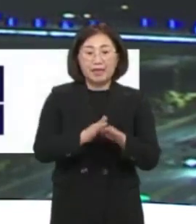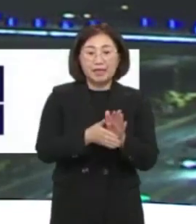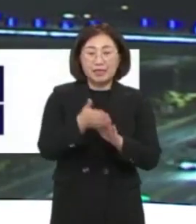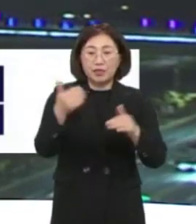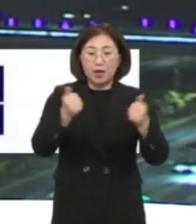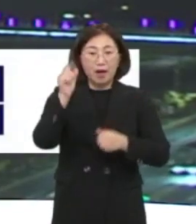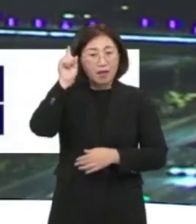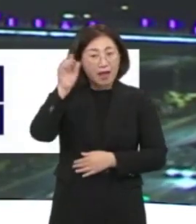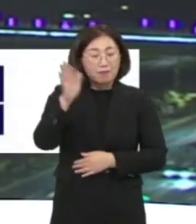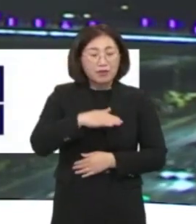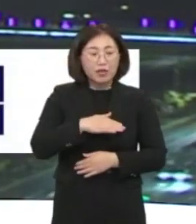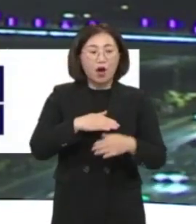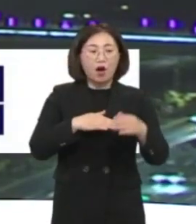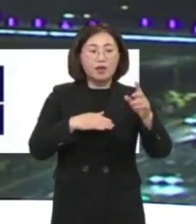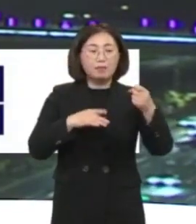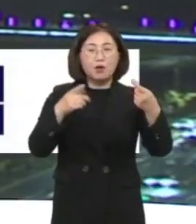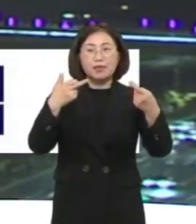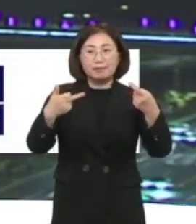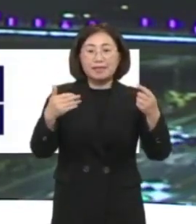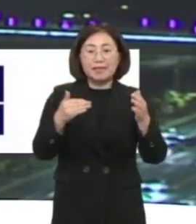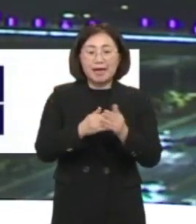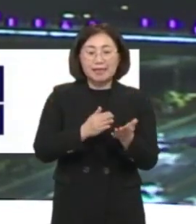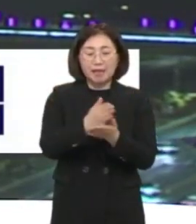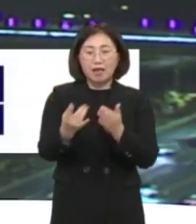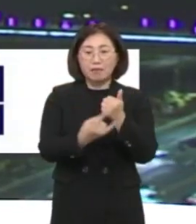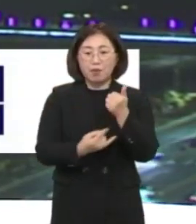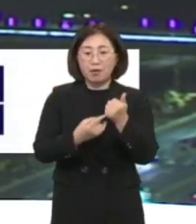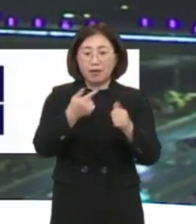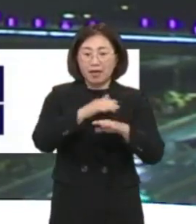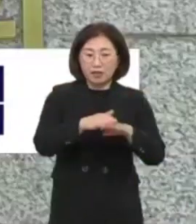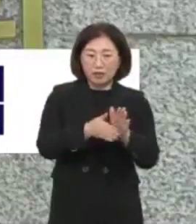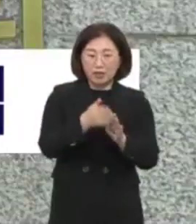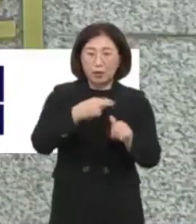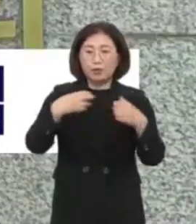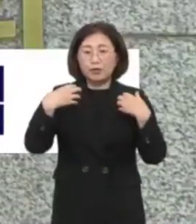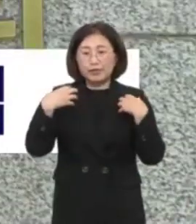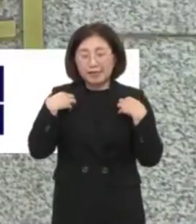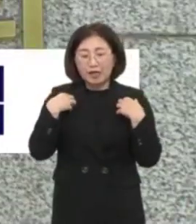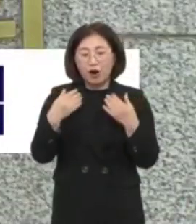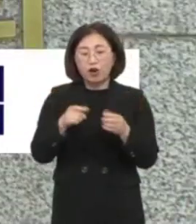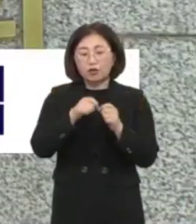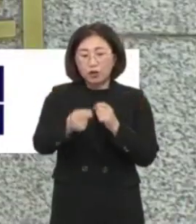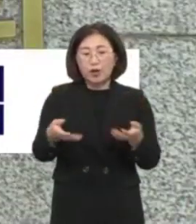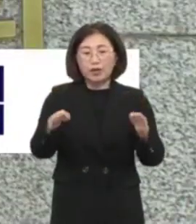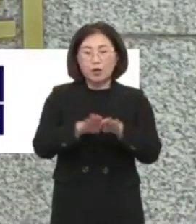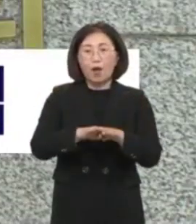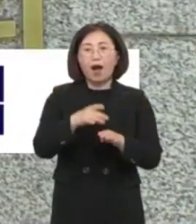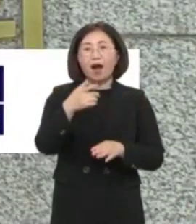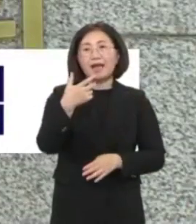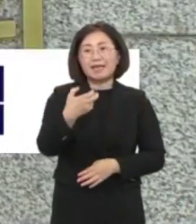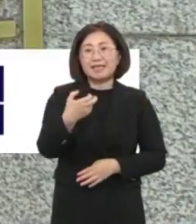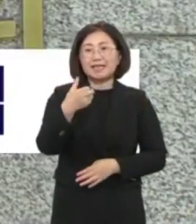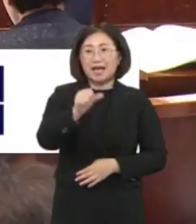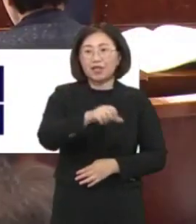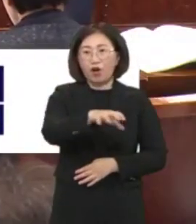대전시의회가 내일부터 17일까지 상임위별로 대전시와 시교육청, 출연기관 등 75개 기관을